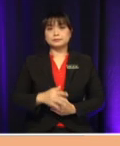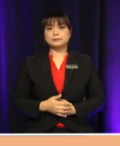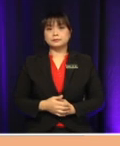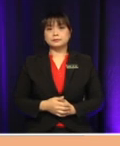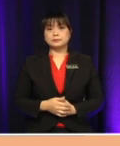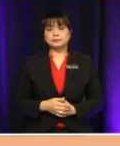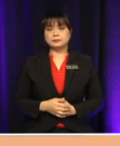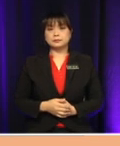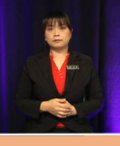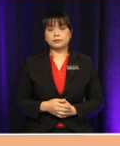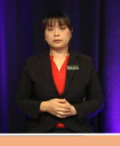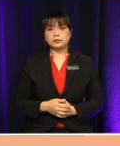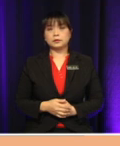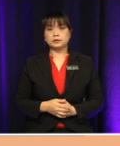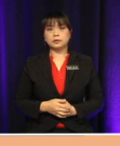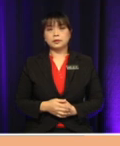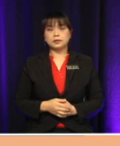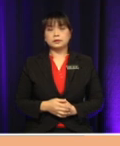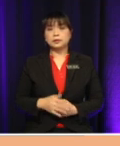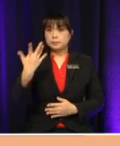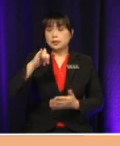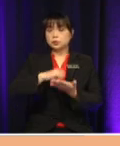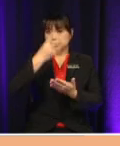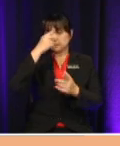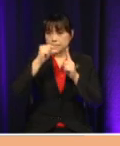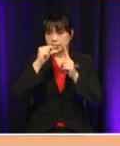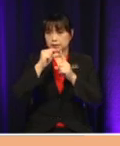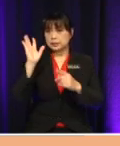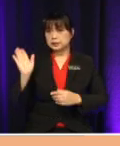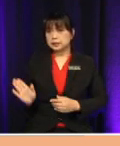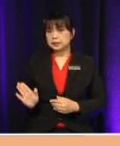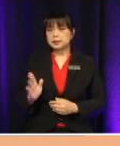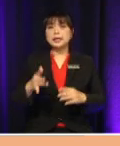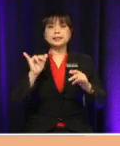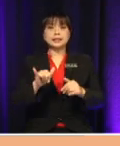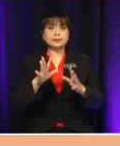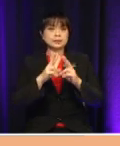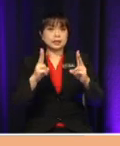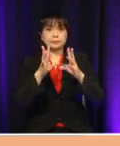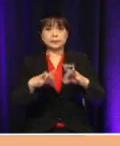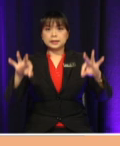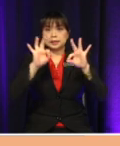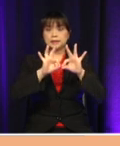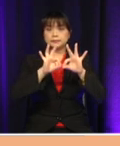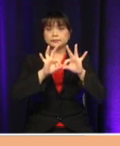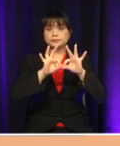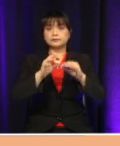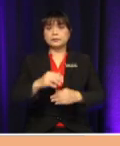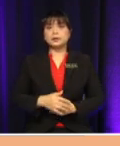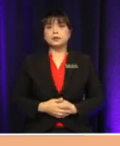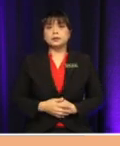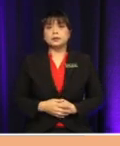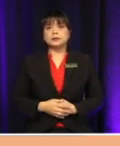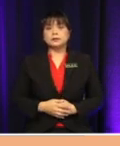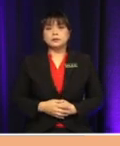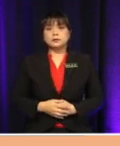autotrof ini semua merupakan terma-termat yang penting yang murid-murid perlu tahulah di dalam alam ini ya head true trop Apa maksud